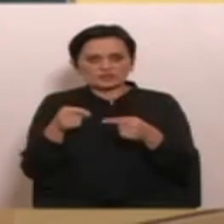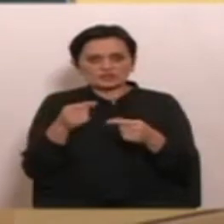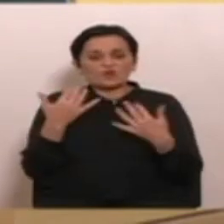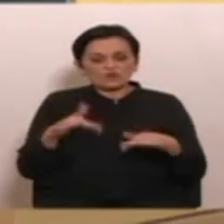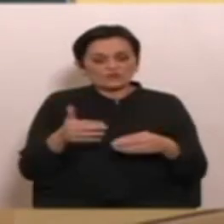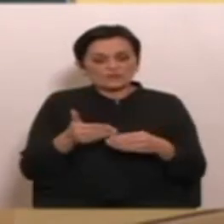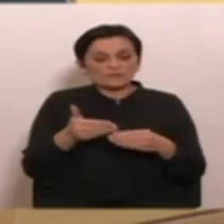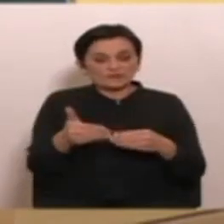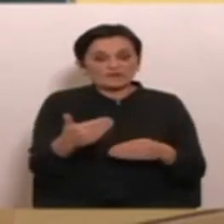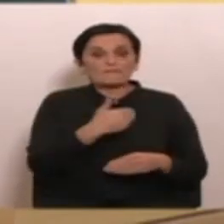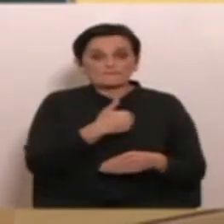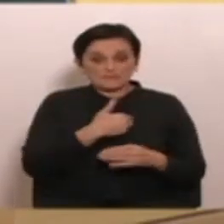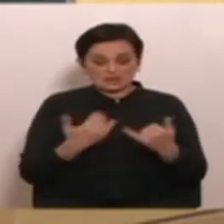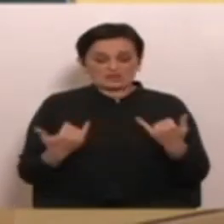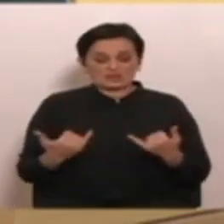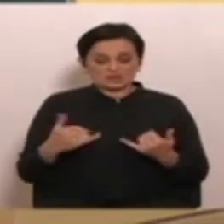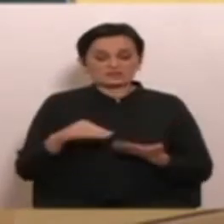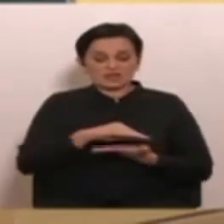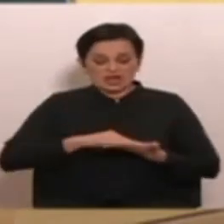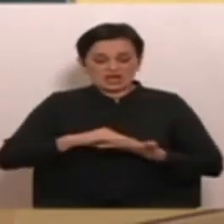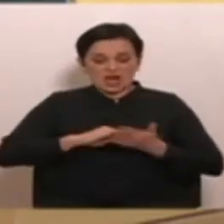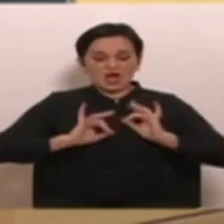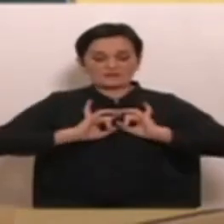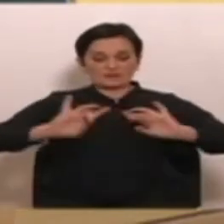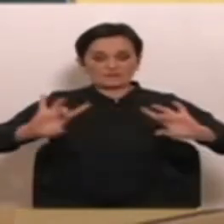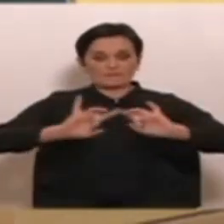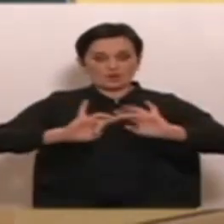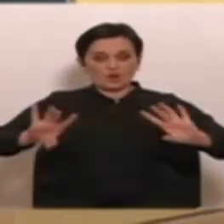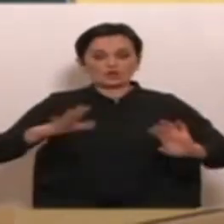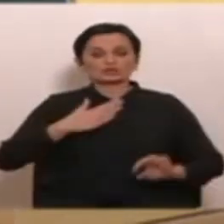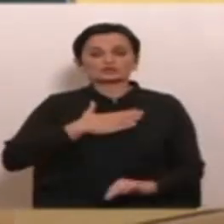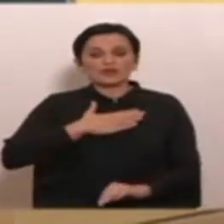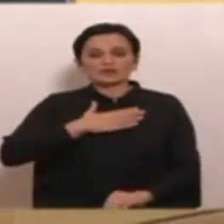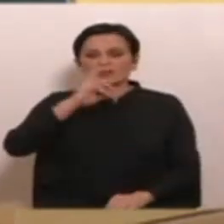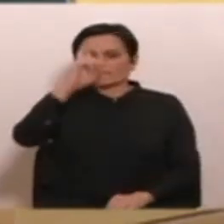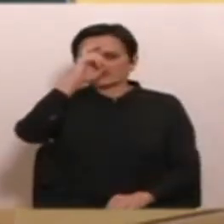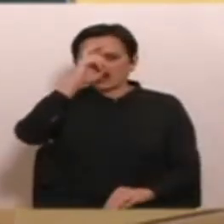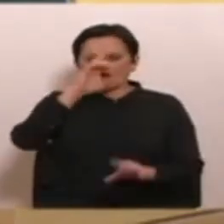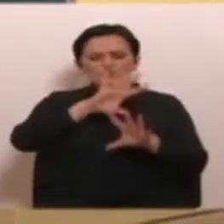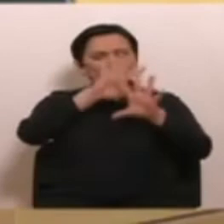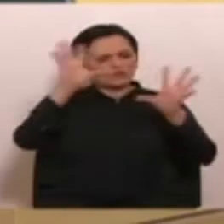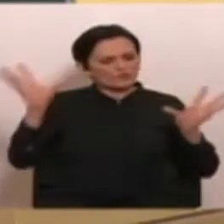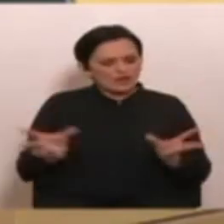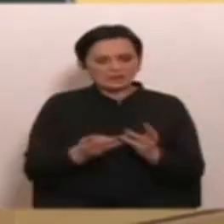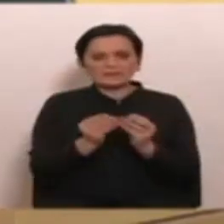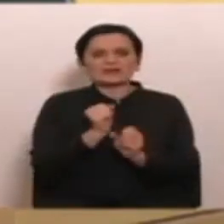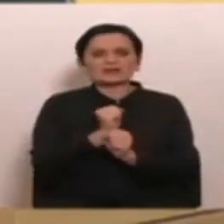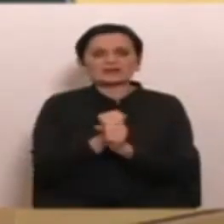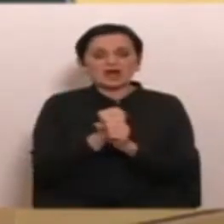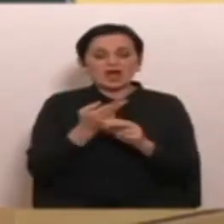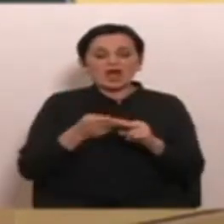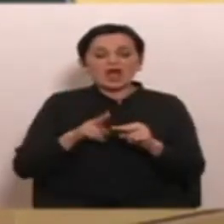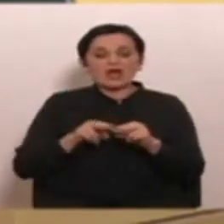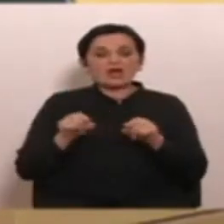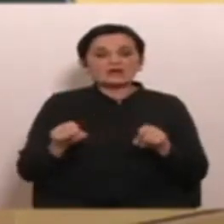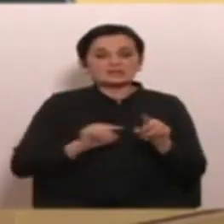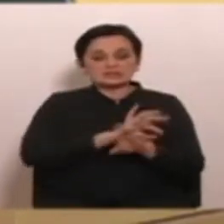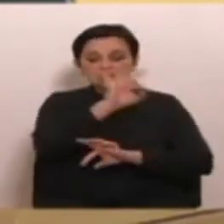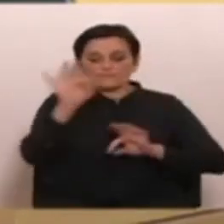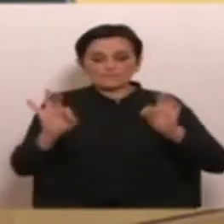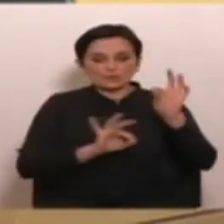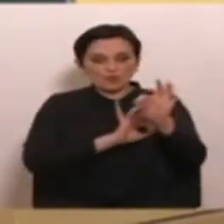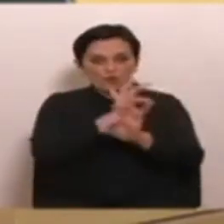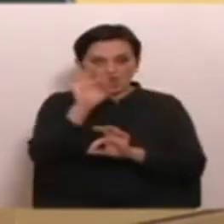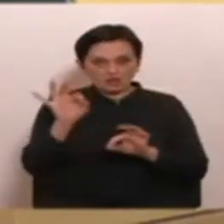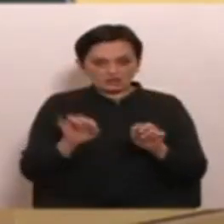ამ ტრიბუნიდან კიდევ ერთხელ გავიმეორო, რომ ჩვენი მთავრობა ყველაფერს გააკეთებს იმისთვის, რომ ეს პროექტი შედგეს